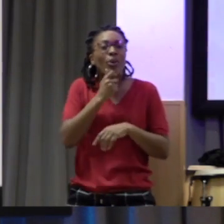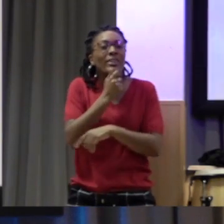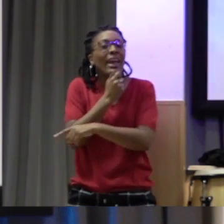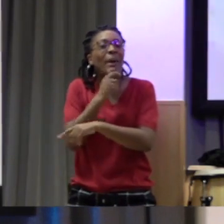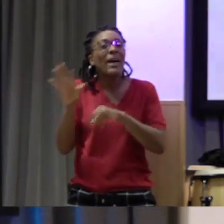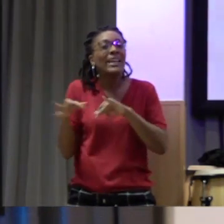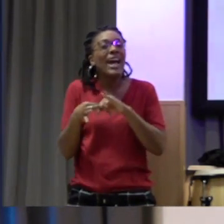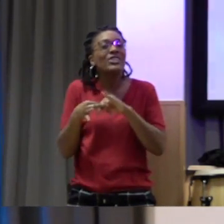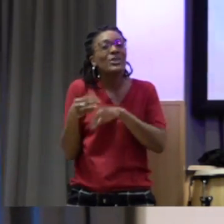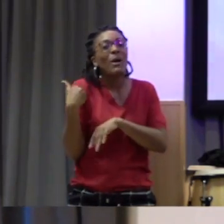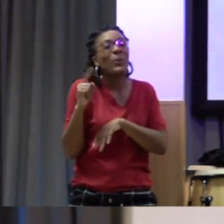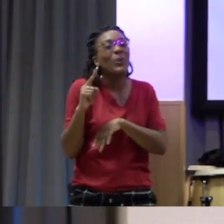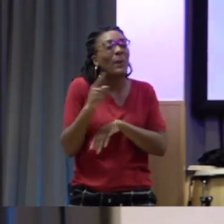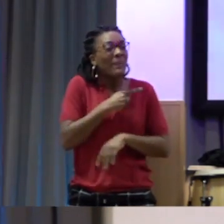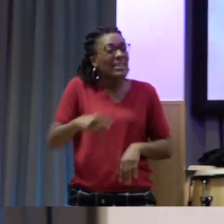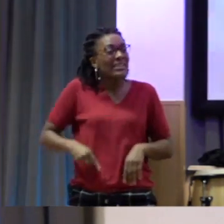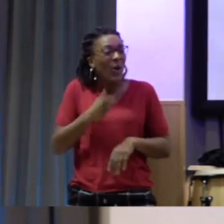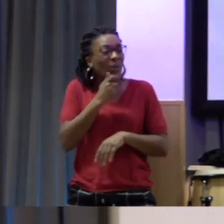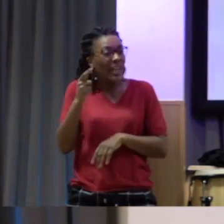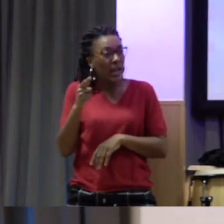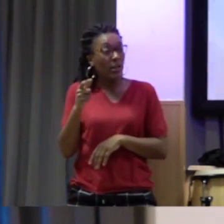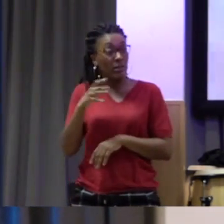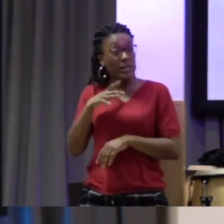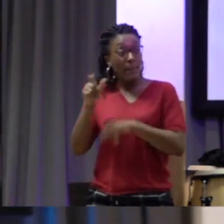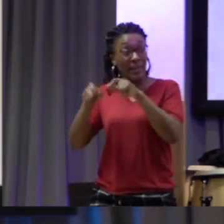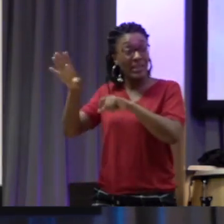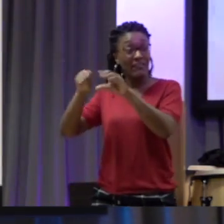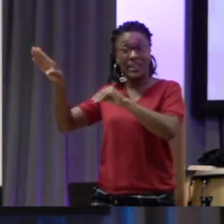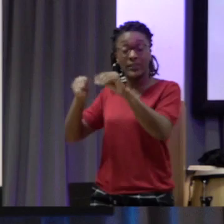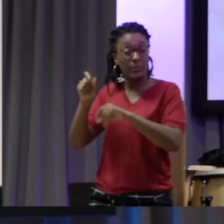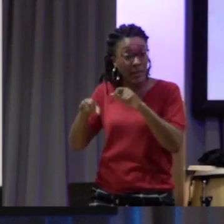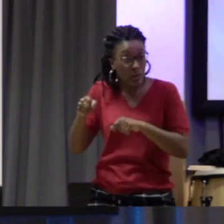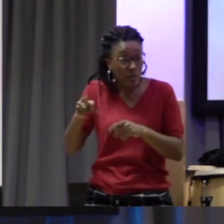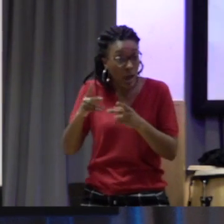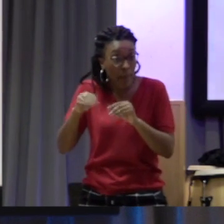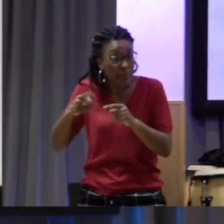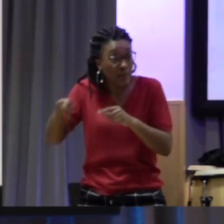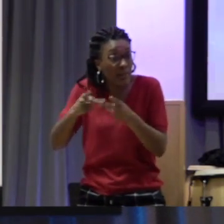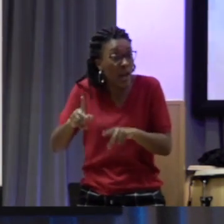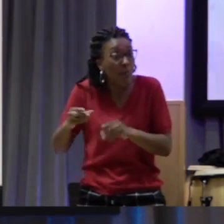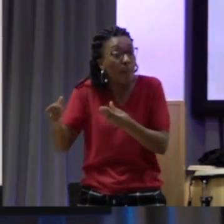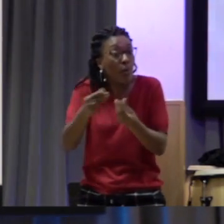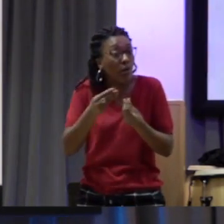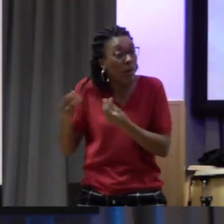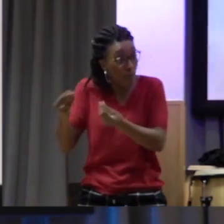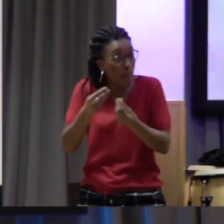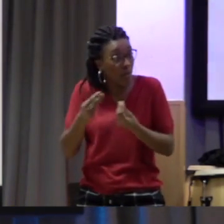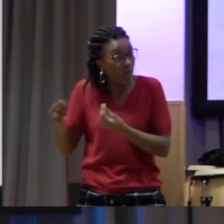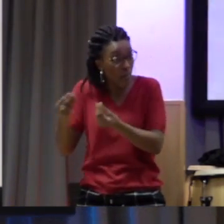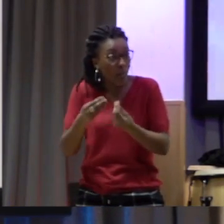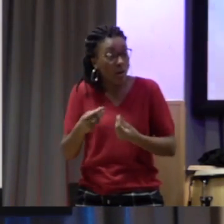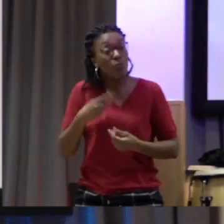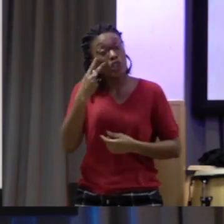Et il est dit qu'il y a des invitations qui ont été données à des personnes du peuple. Et je peux vous dire que j'ai vu